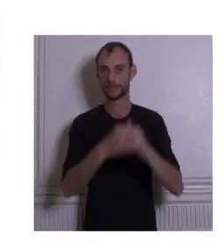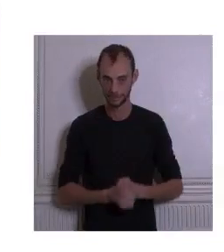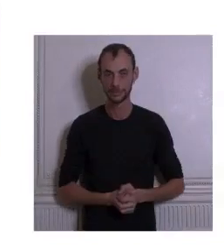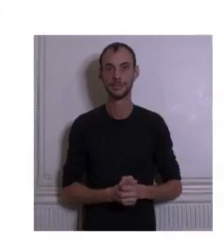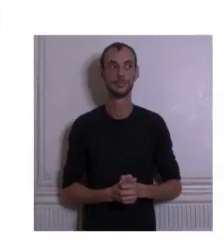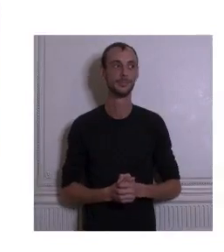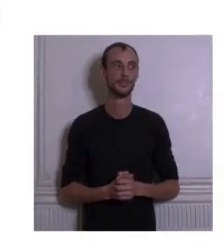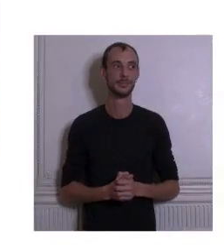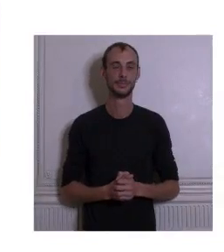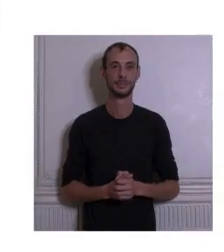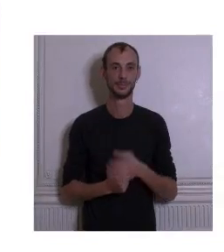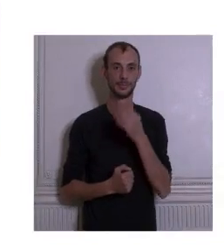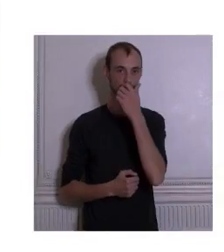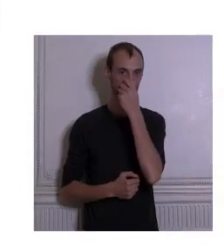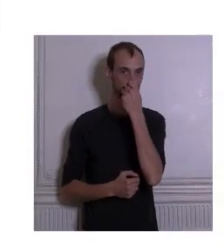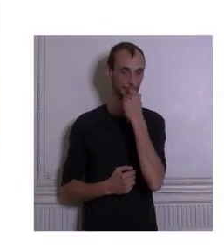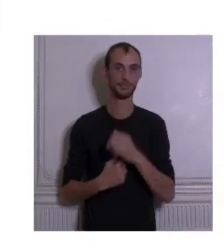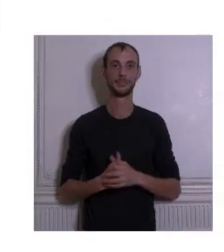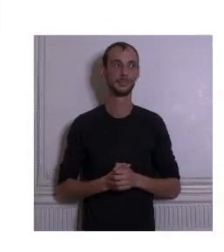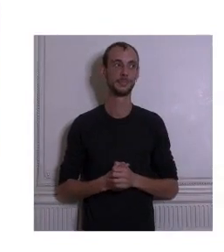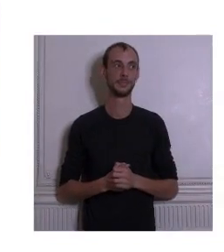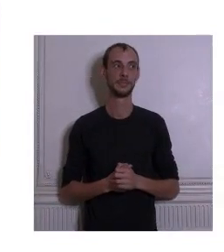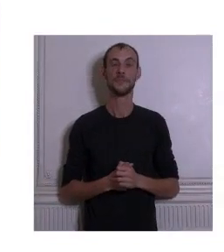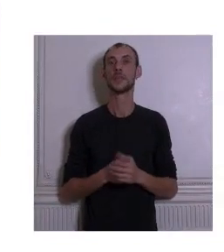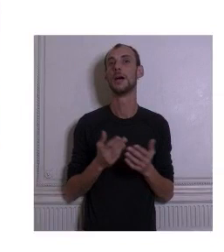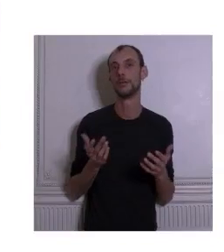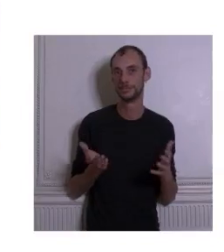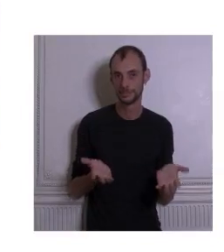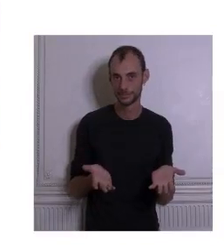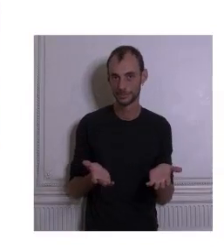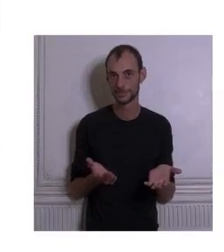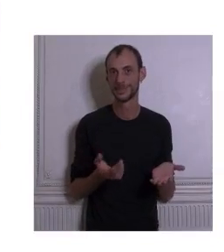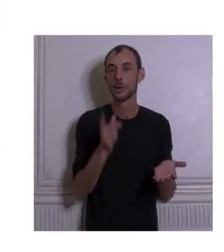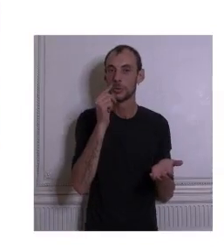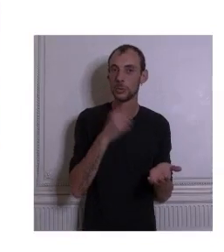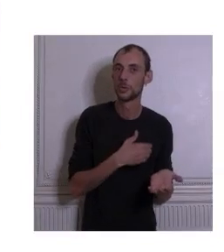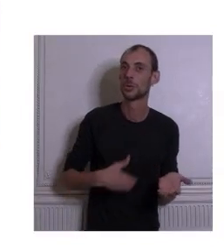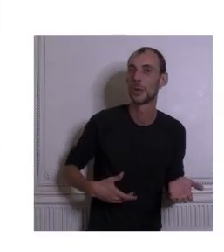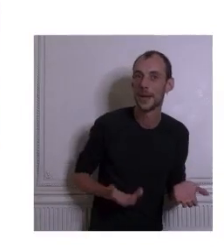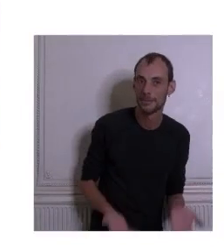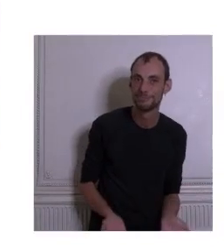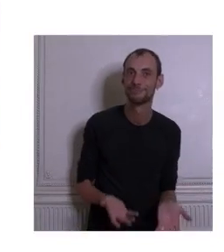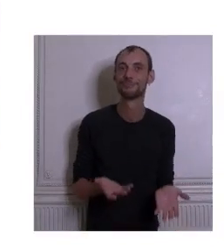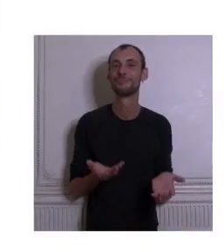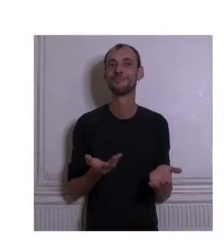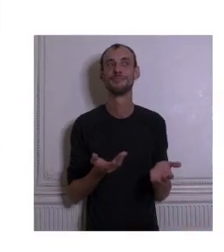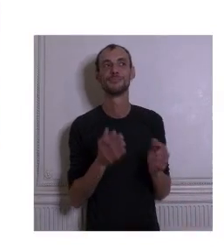de 11h15 à 10h15 hebdomadaire. Des remarques ? À l'unanimité, je vous remercie.